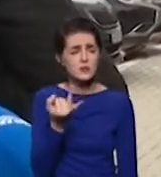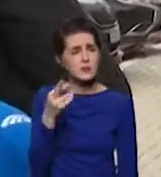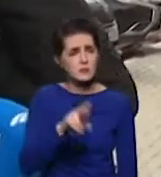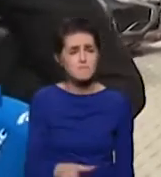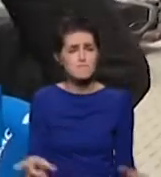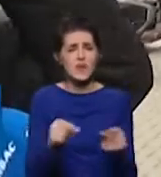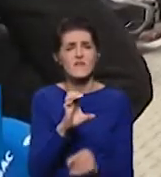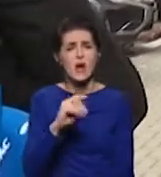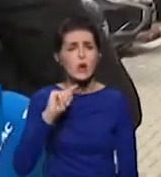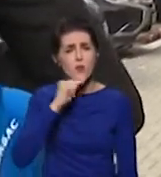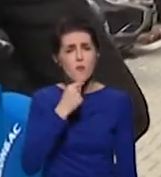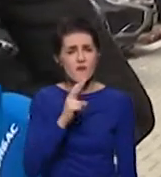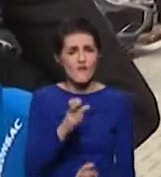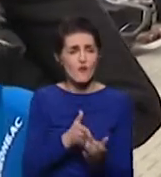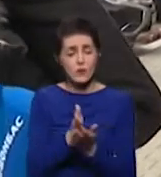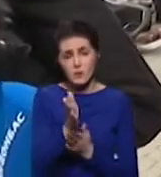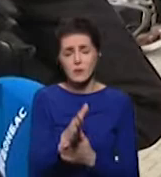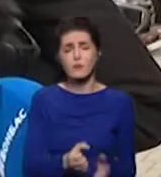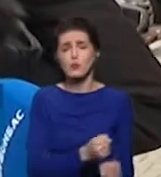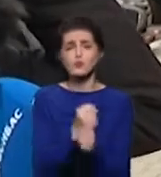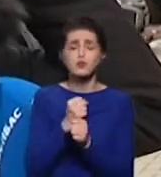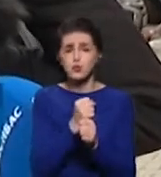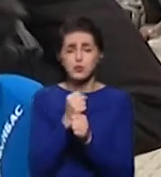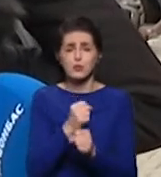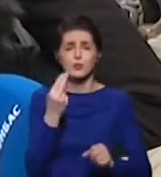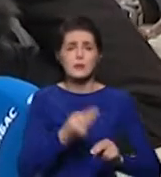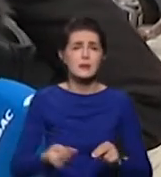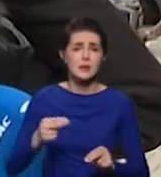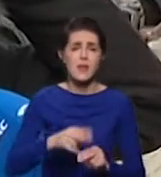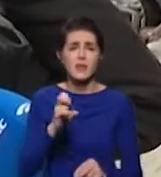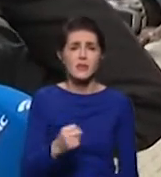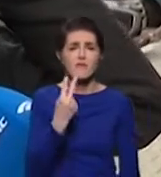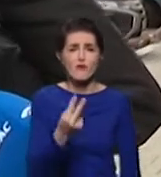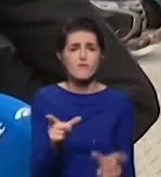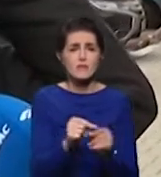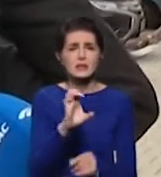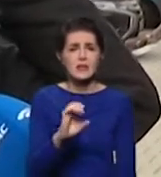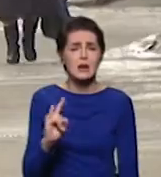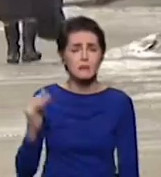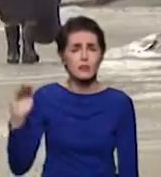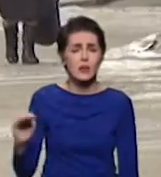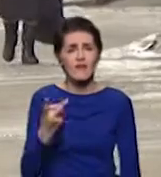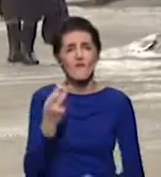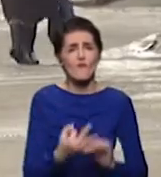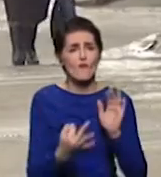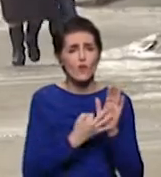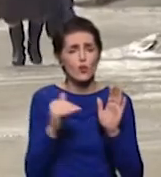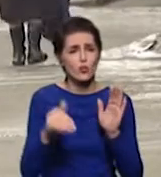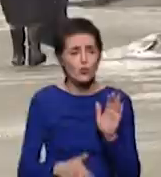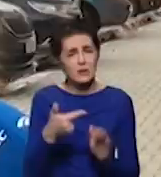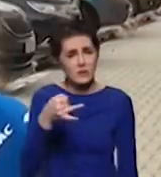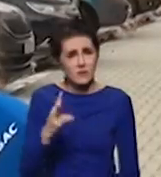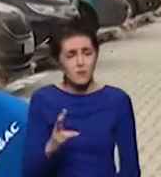в економ-варіант, скажімо так, путівка на двоїх з ребенком вийшла 28 тисяч гривень.